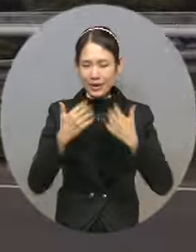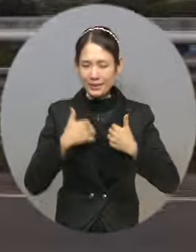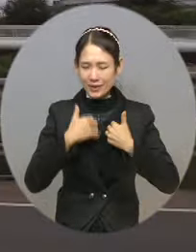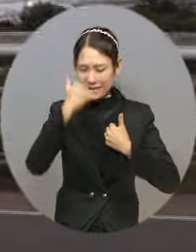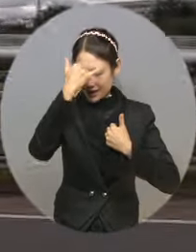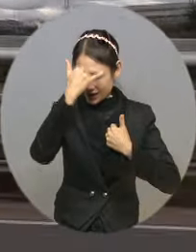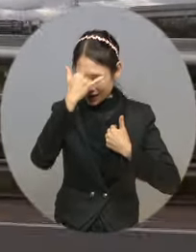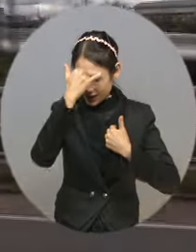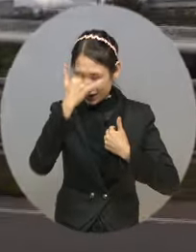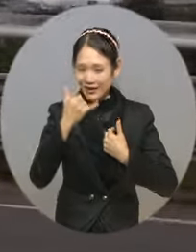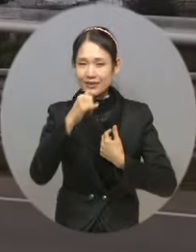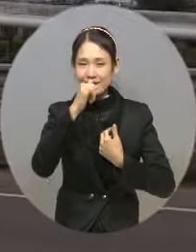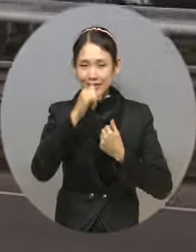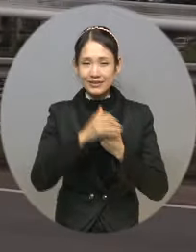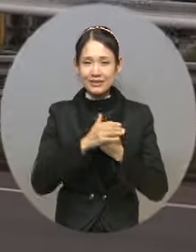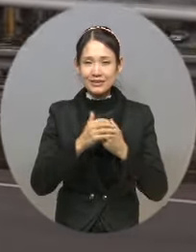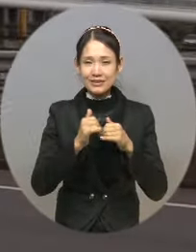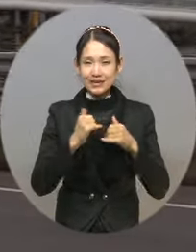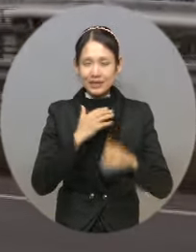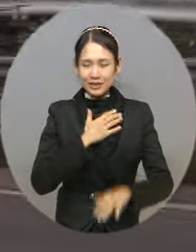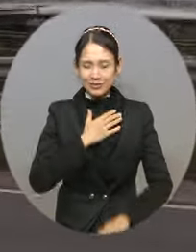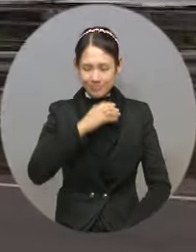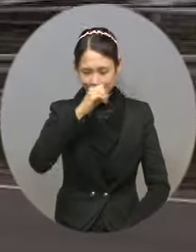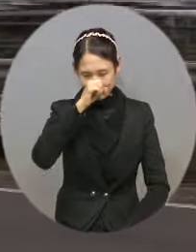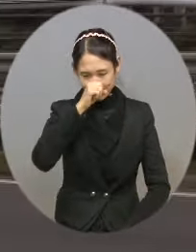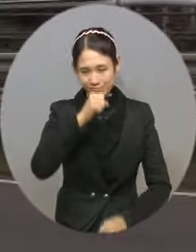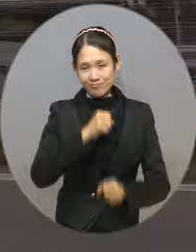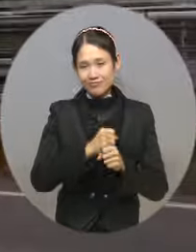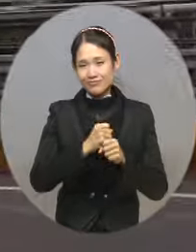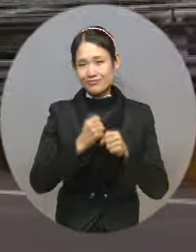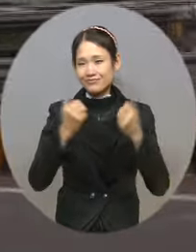반듯한 매너가 사람을 기분 좋게 합니다.